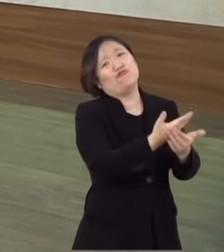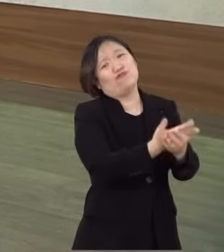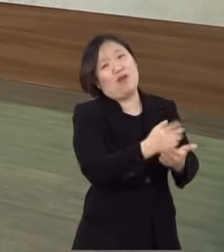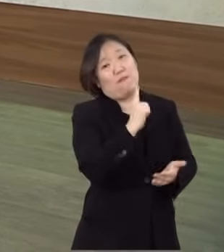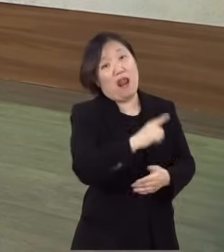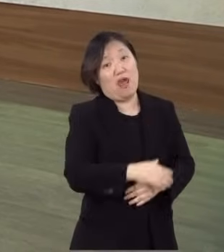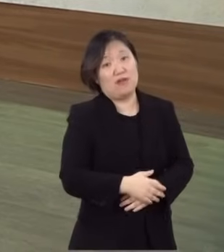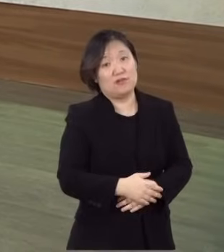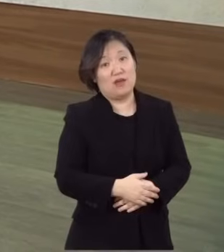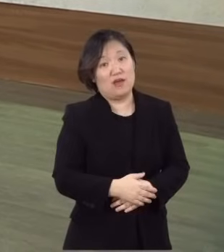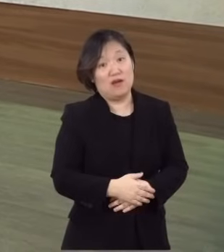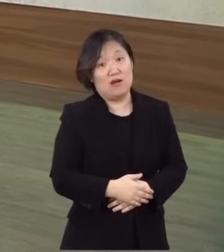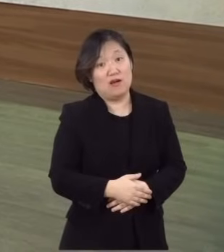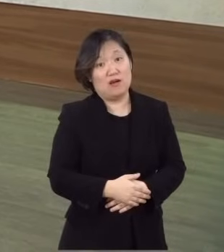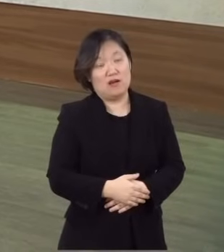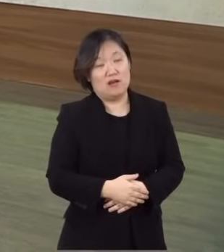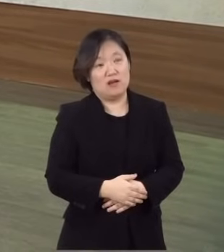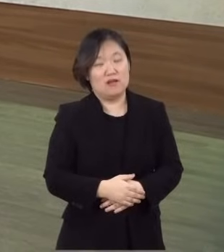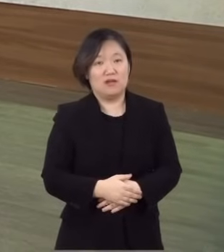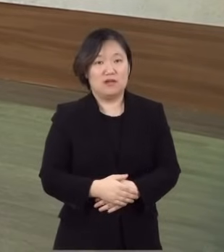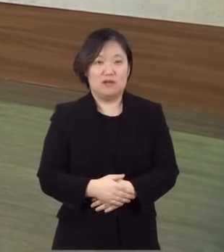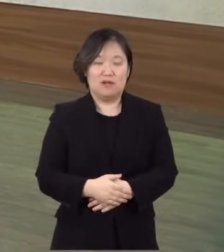주십시오 부처님께서